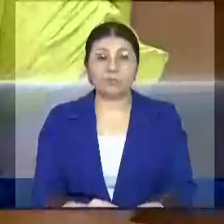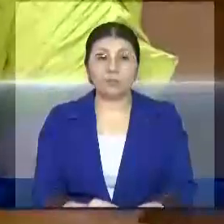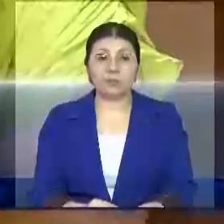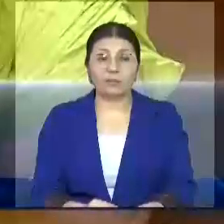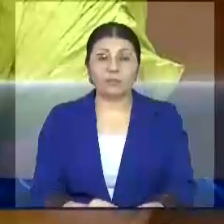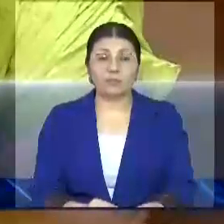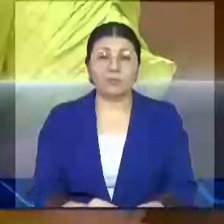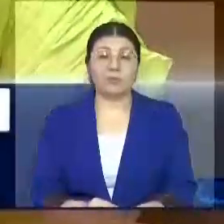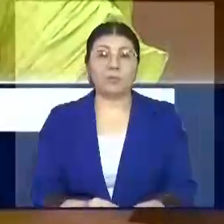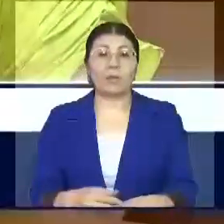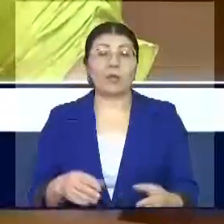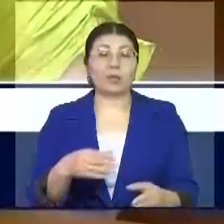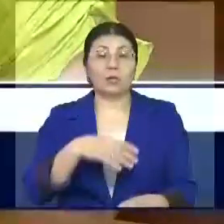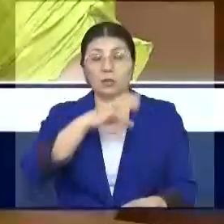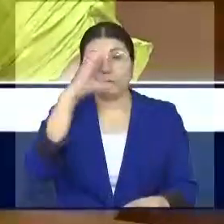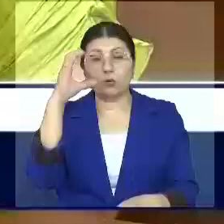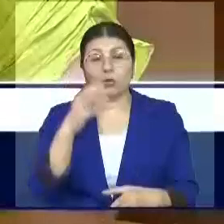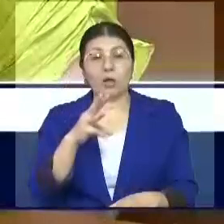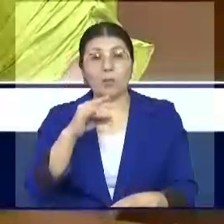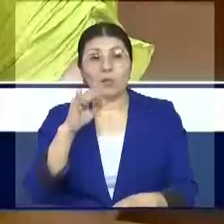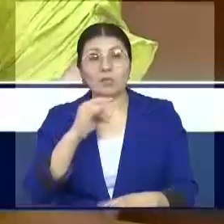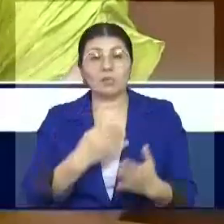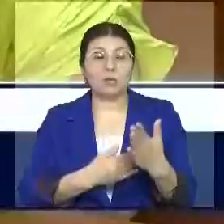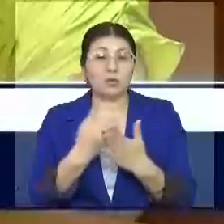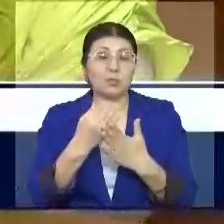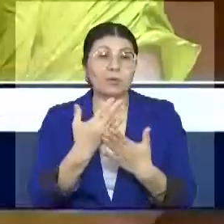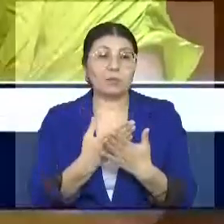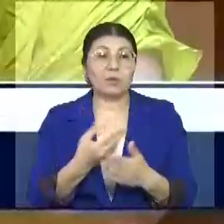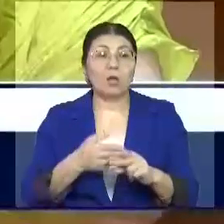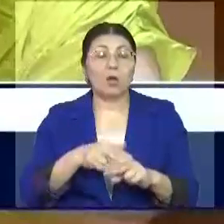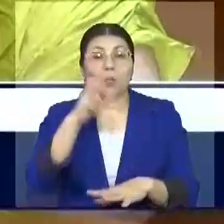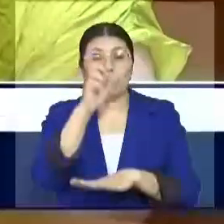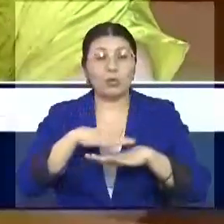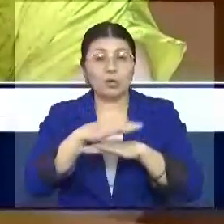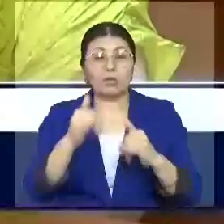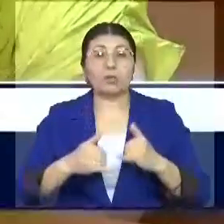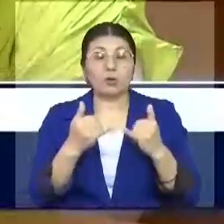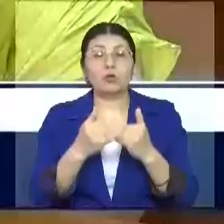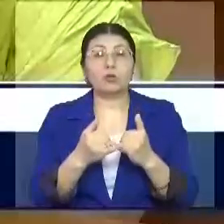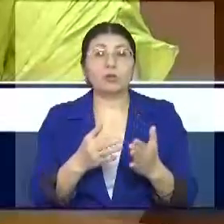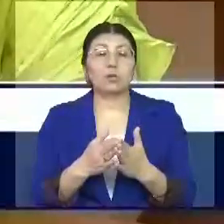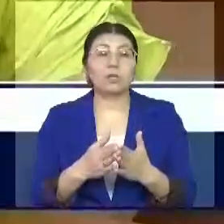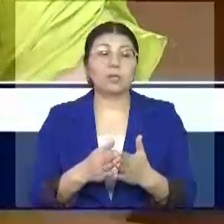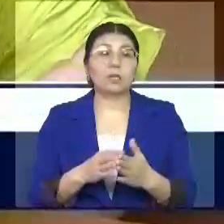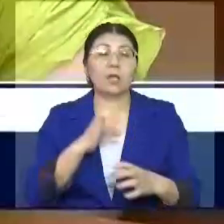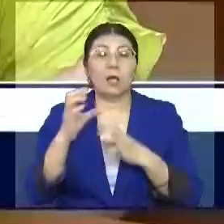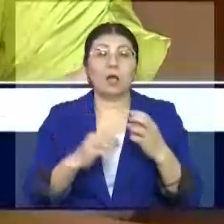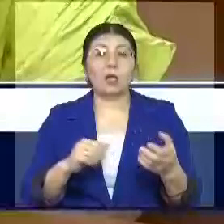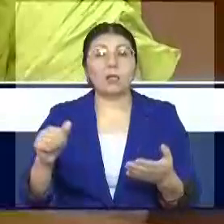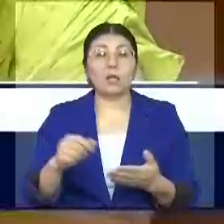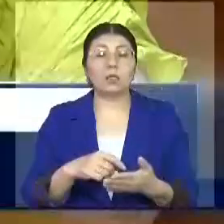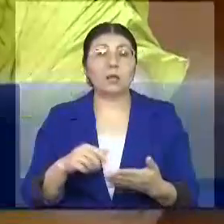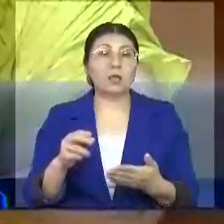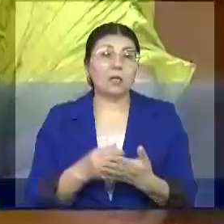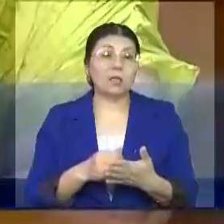привлекательны? Неліктен Түркия мен Мысырға сұраныс жоғары? Себебі бұл елдерге бару үшін халықаралық төлқұжаттың болуы жеткілікті. Бала